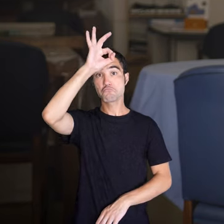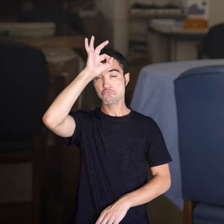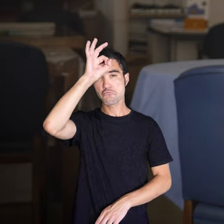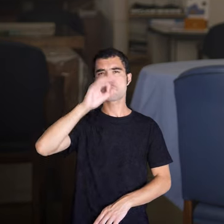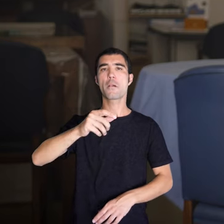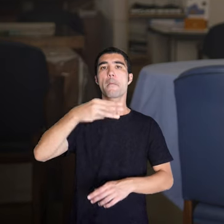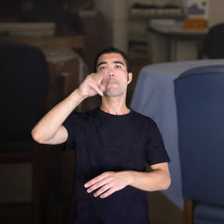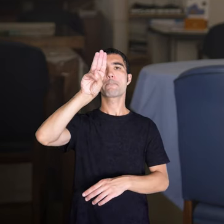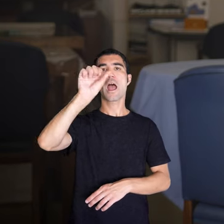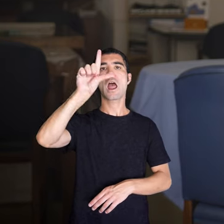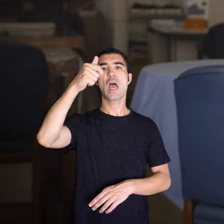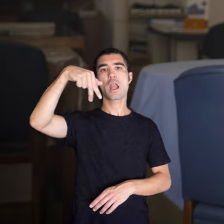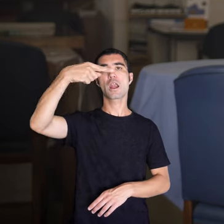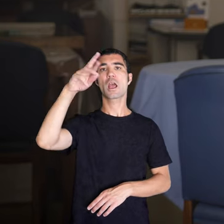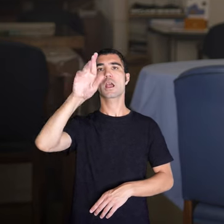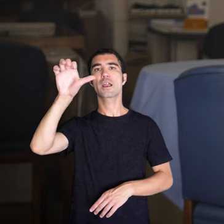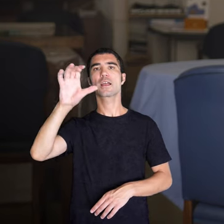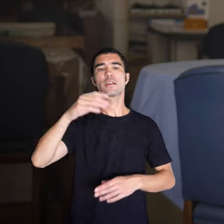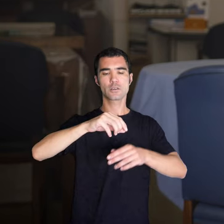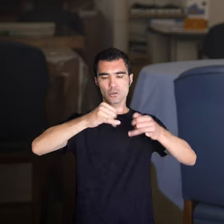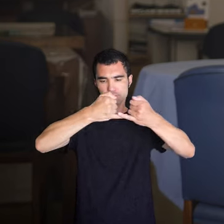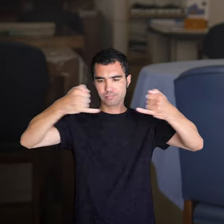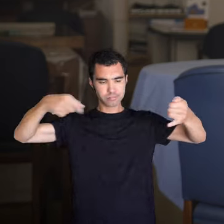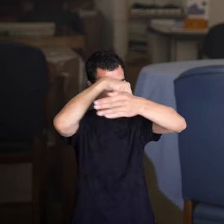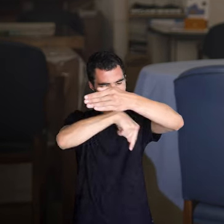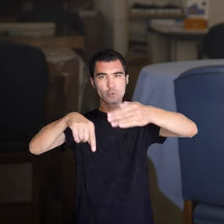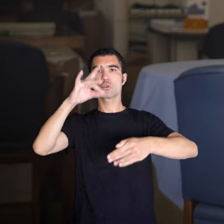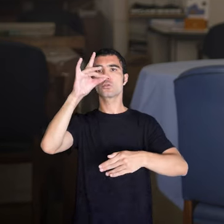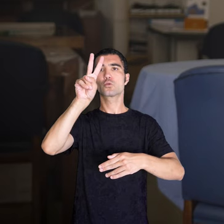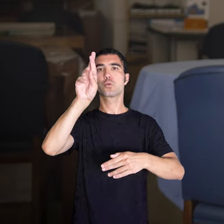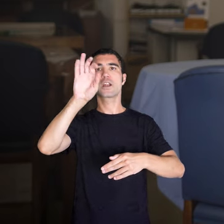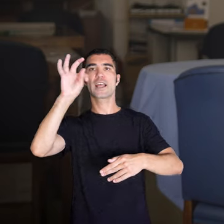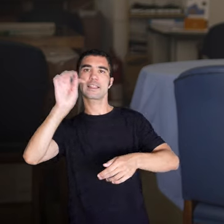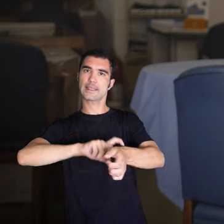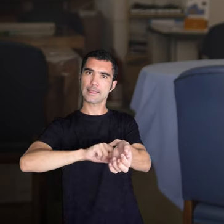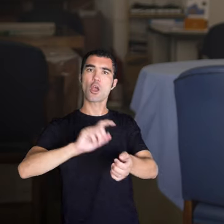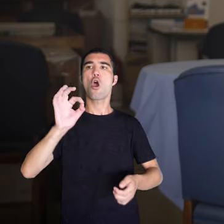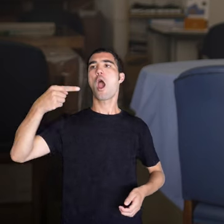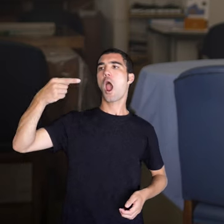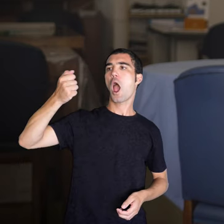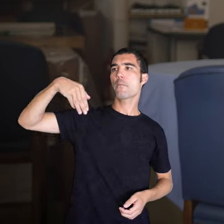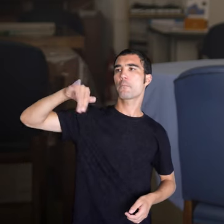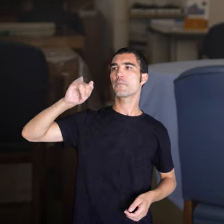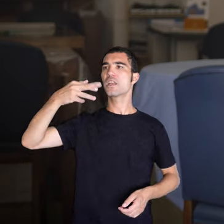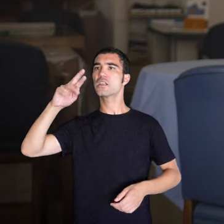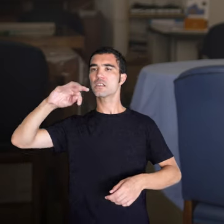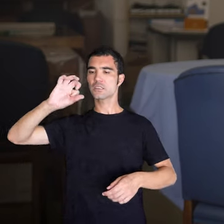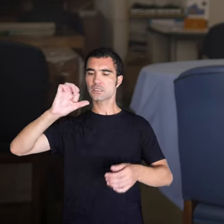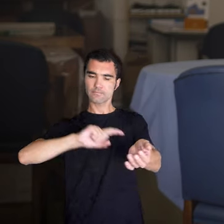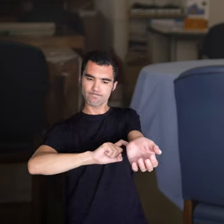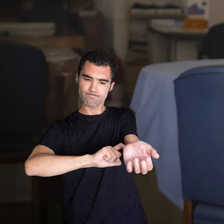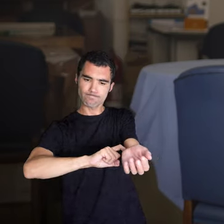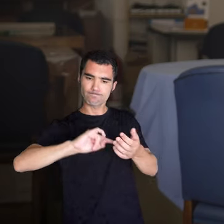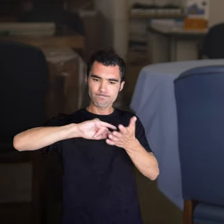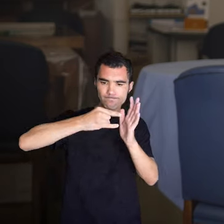com va ser el palangre de Suret, com va ser, per exemple, els gambins i això. A Mallorca, que almenys a